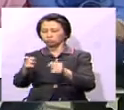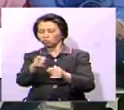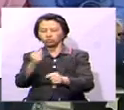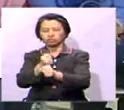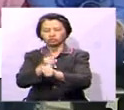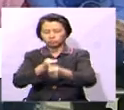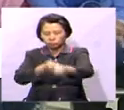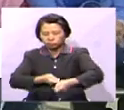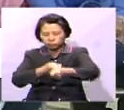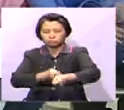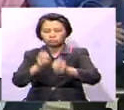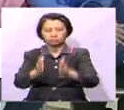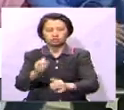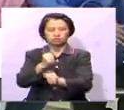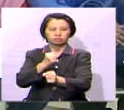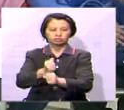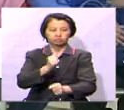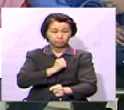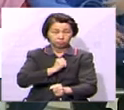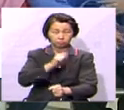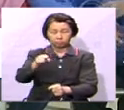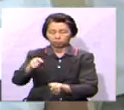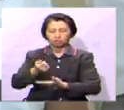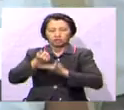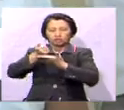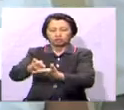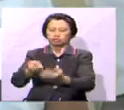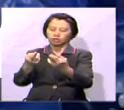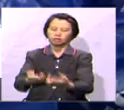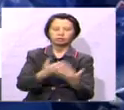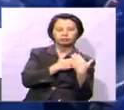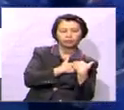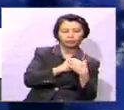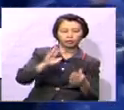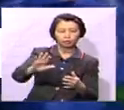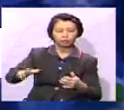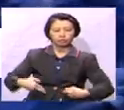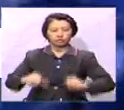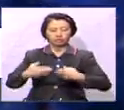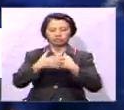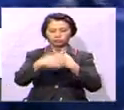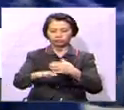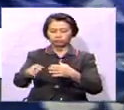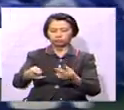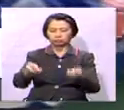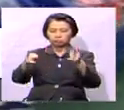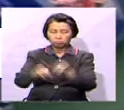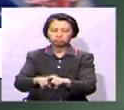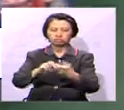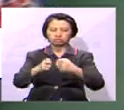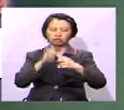pekebun selain bekerja sendiri. Bantuan jelas meringankan beban hidup mereka terutama selepas ditimpa